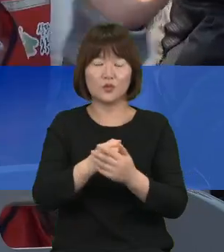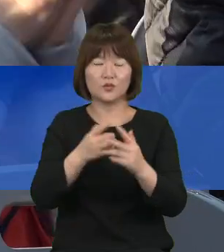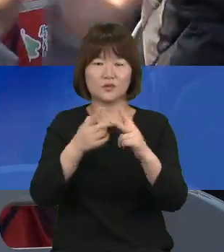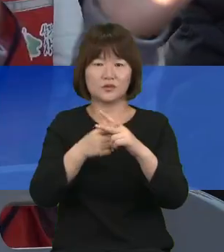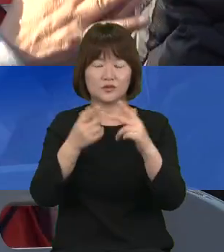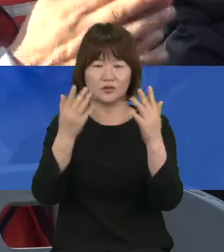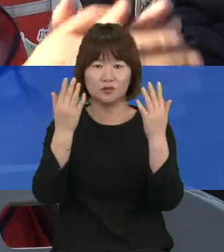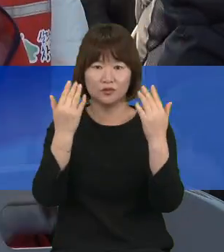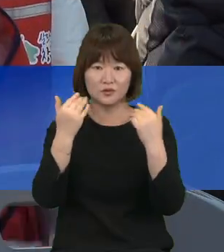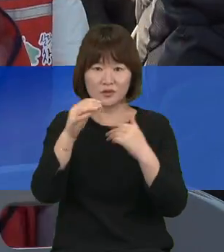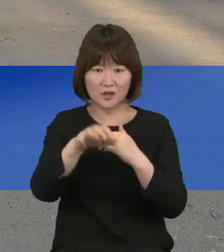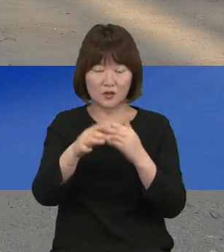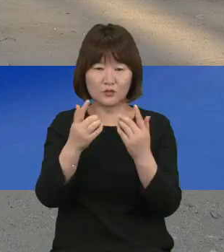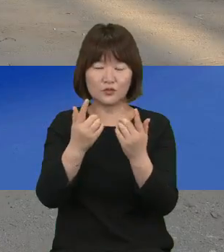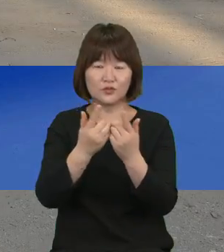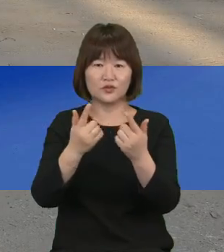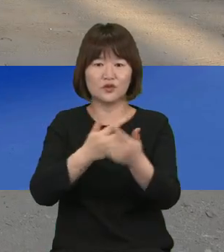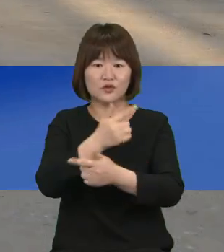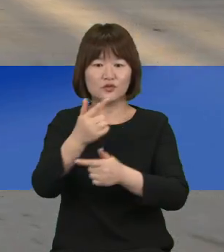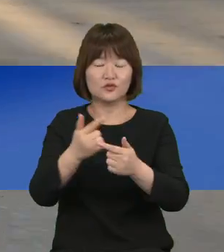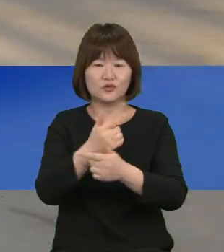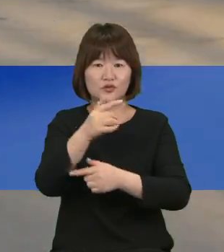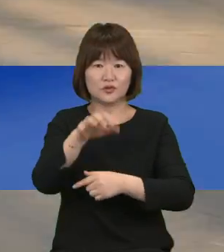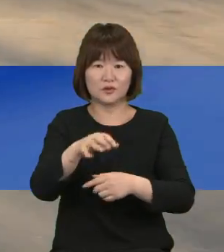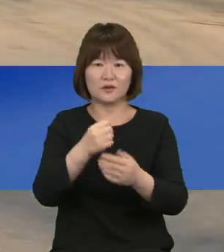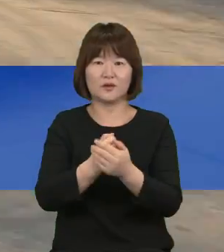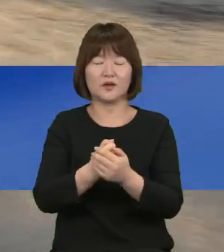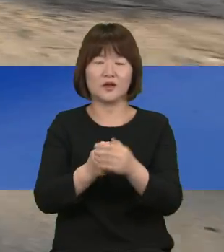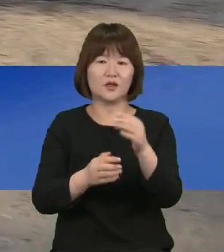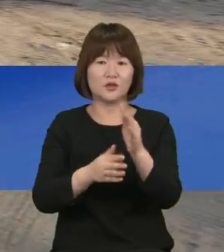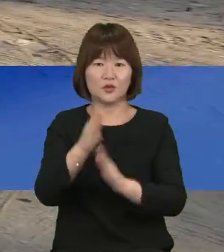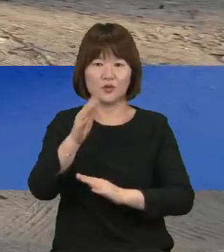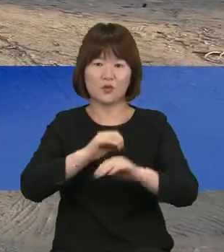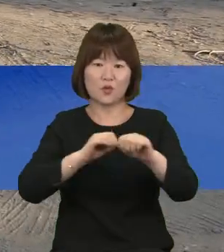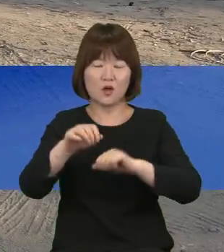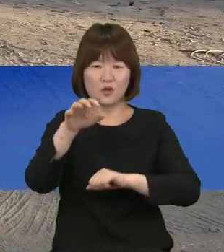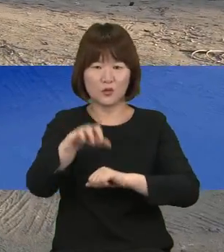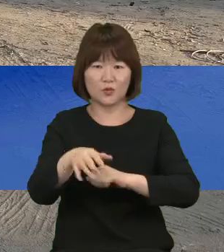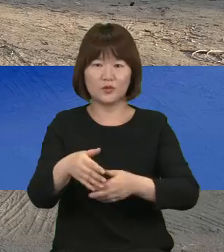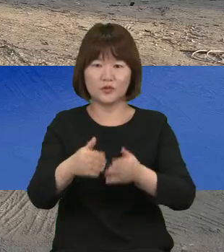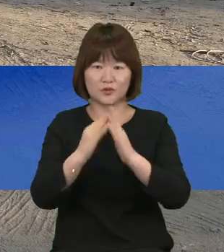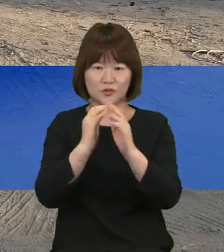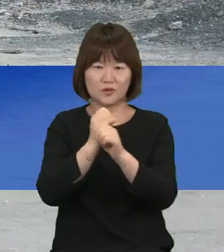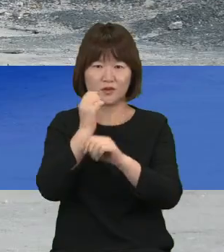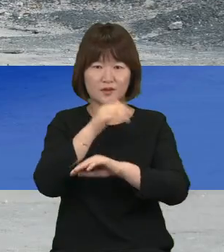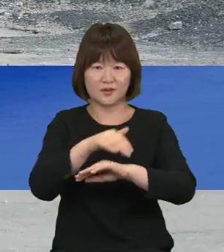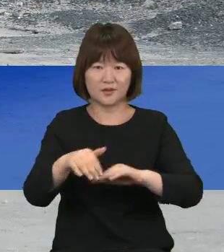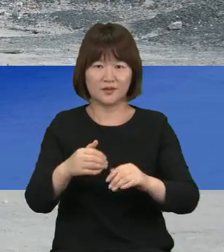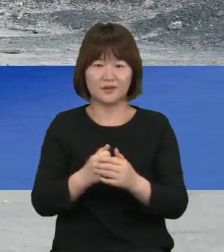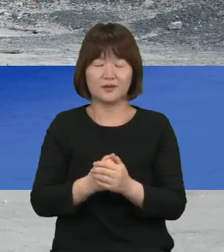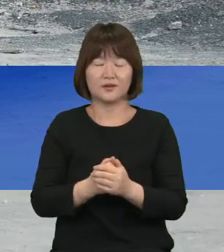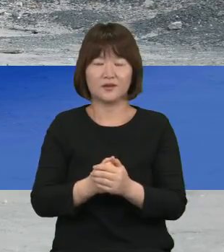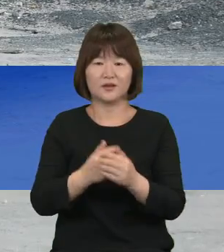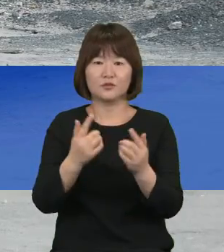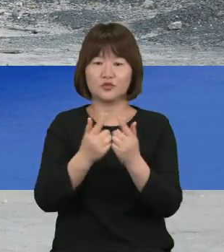사업은 구중앙초등학교 및 북구청, 육거리 일원에 원도심 신활력 공간을 조성한다는